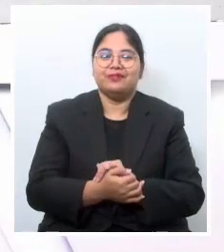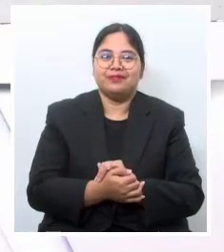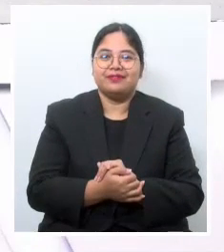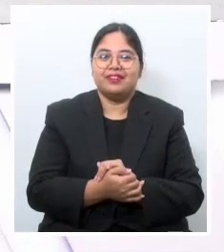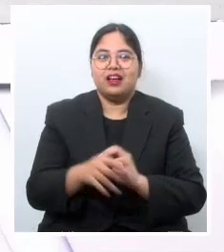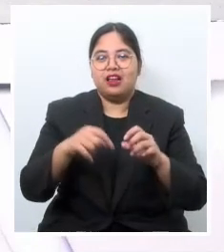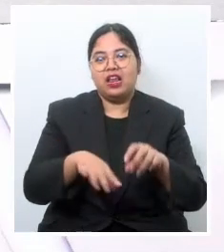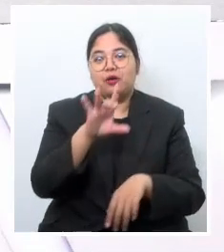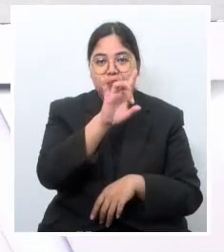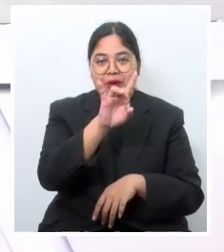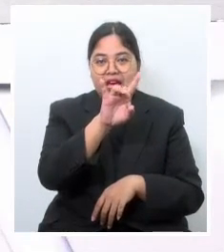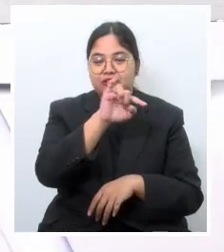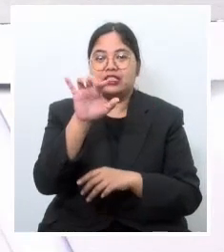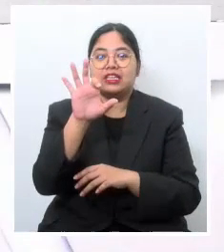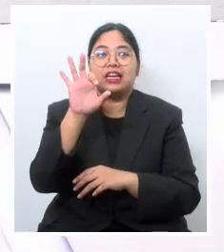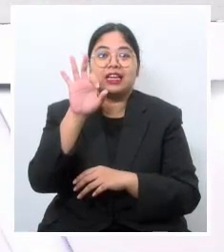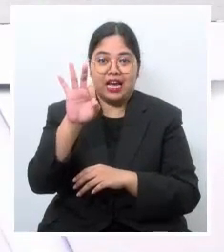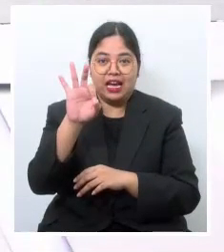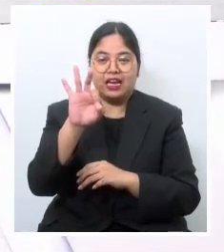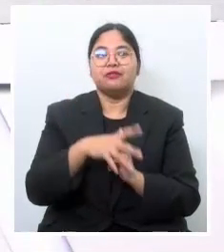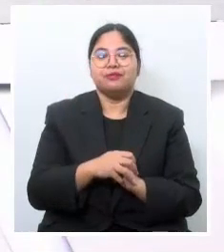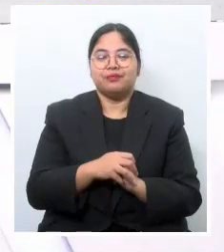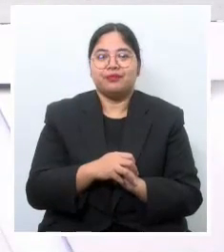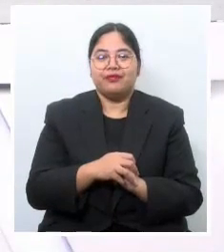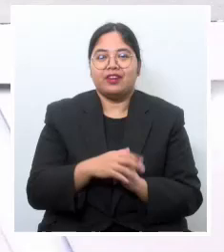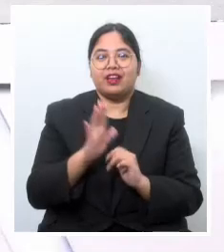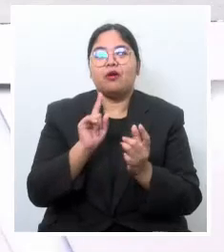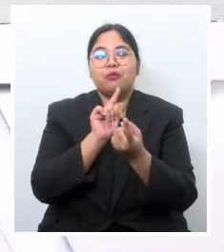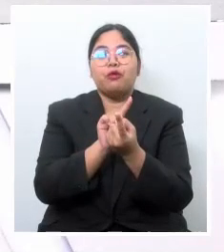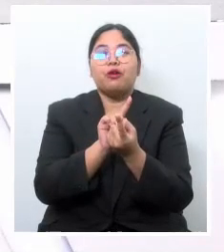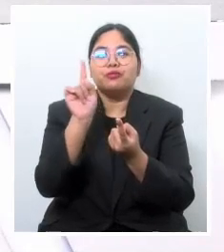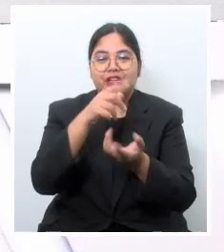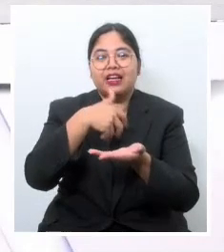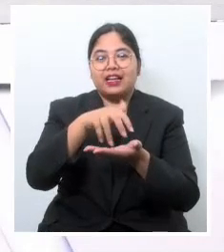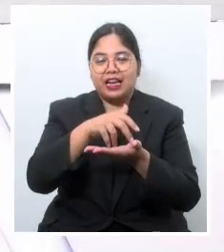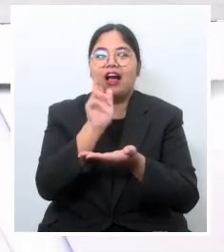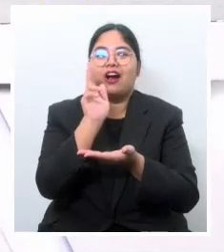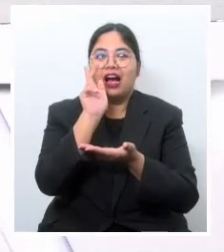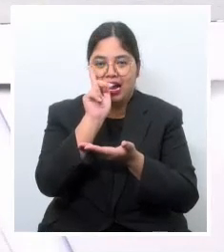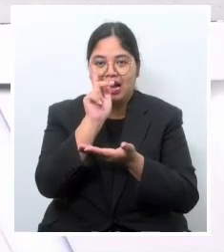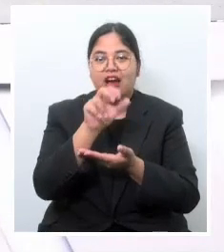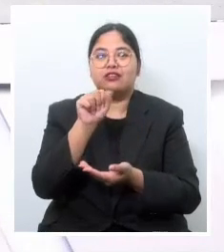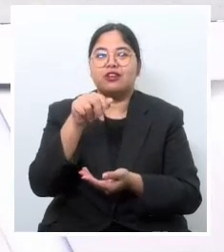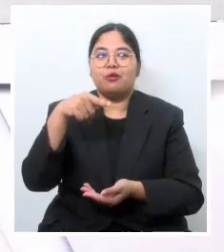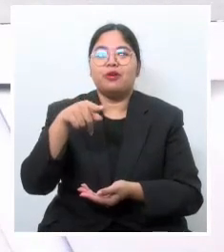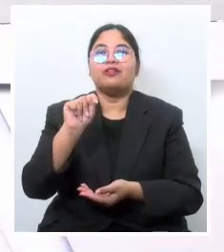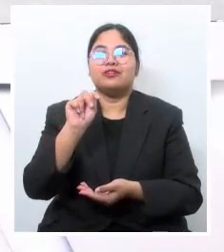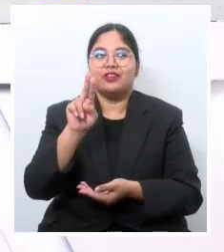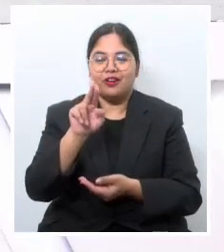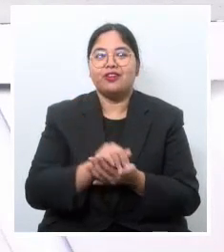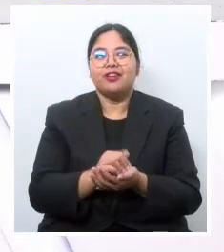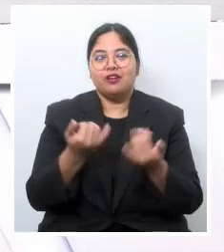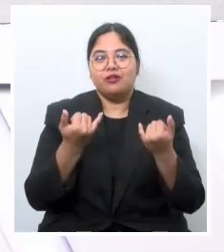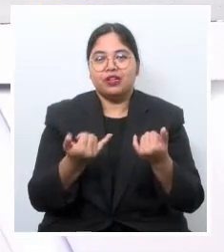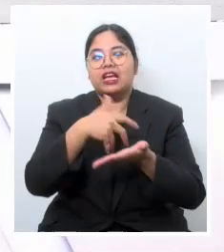ช่วงเวลา 8:00นไปจนถึง 99:00นนะคะทุกท่านจะอยู่กับช่วงเรื่องเล่าข่าวสปฐค่ะแน่นอนเราก็จะมี